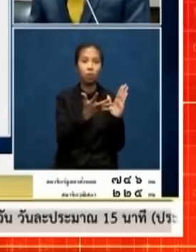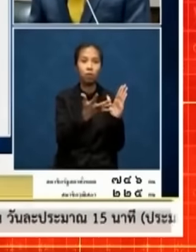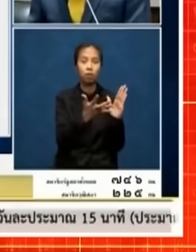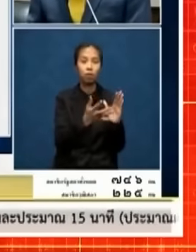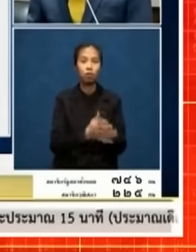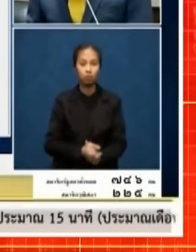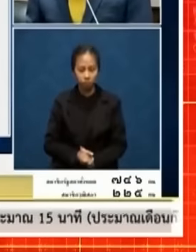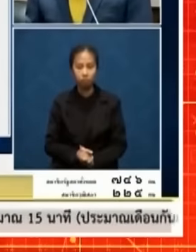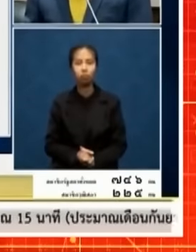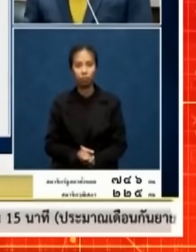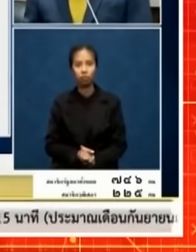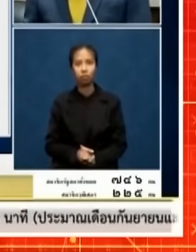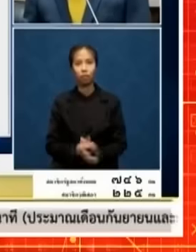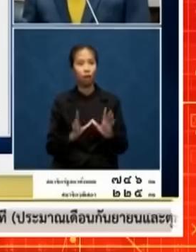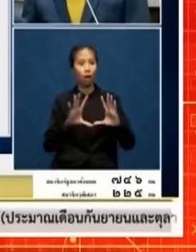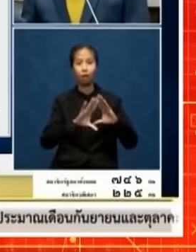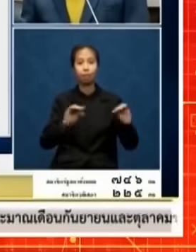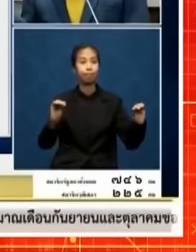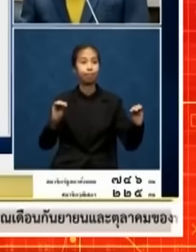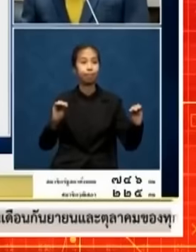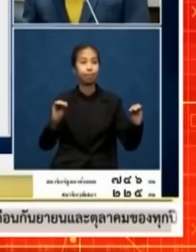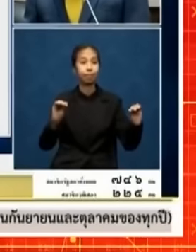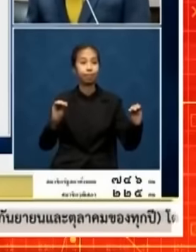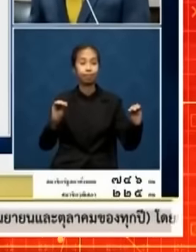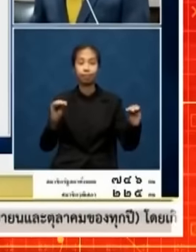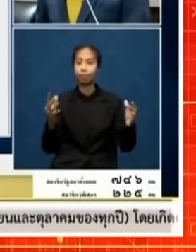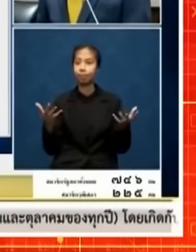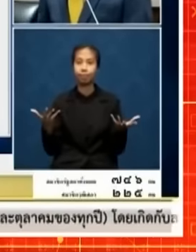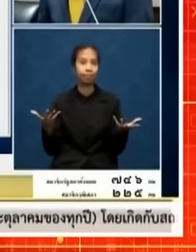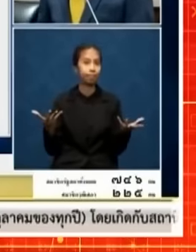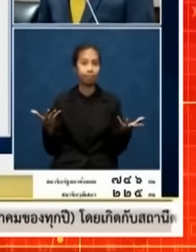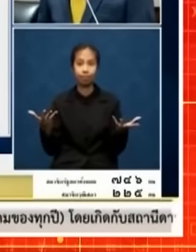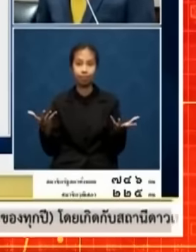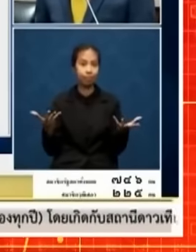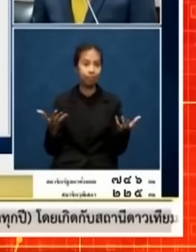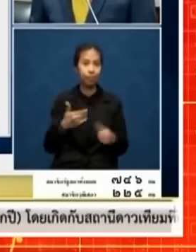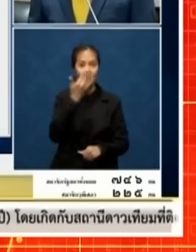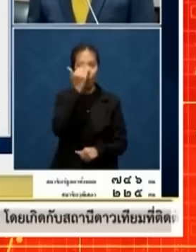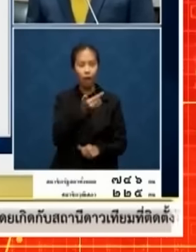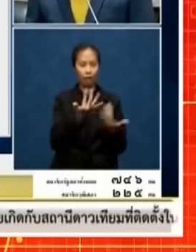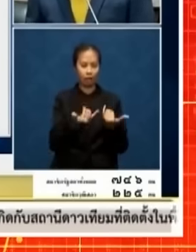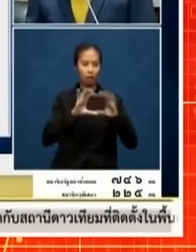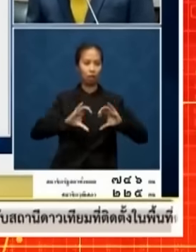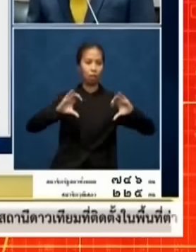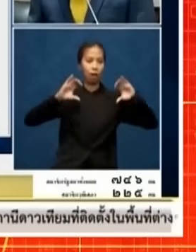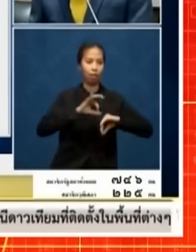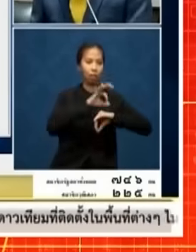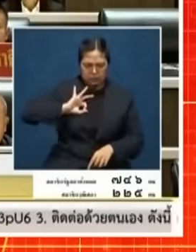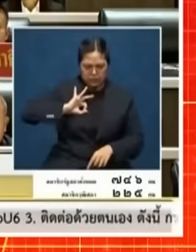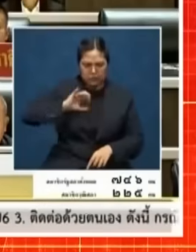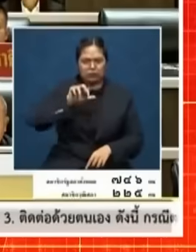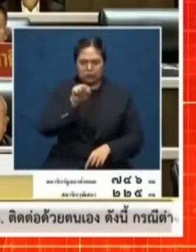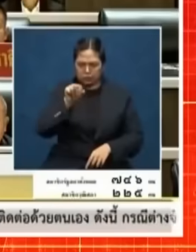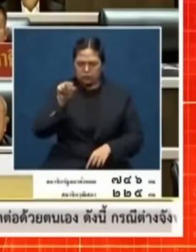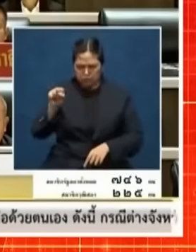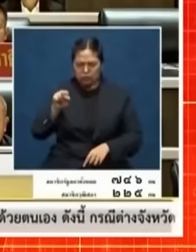ยบายนินจาอยู่ๆก็หายไปแบบไร้ร่องรอยพอท่านได้เป็นรัฐบาล แล้วท่านจุรินทร์ทำก